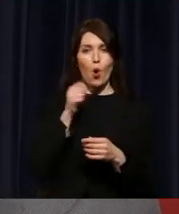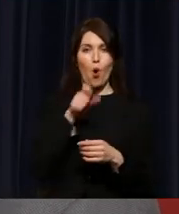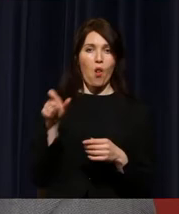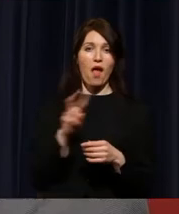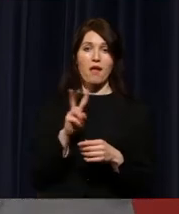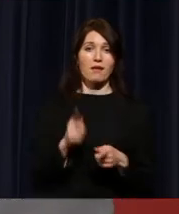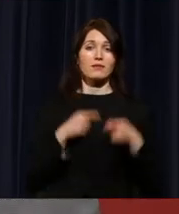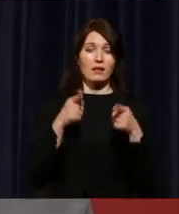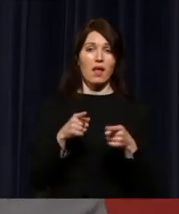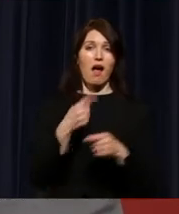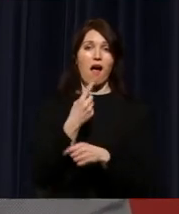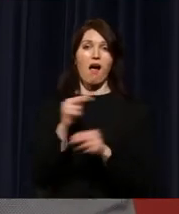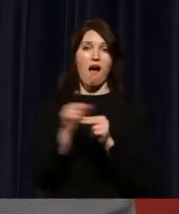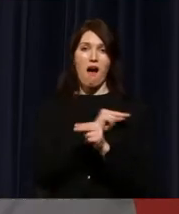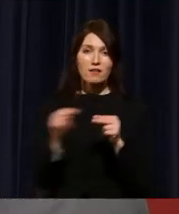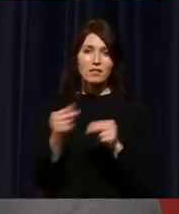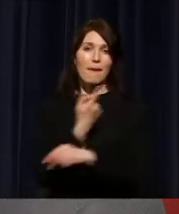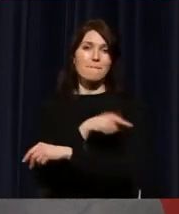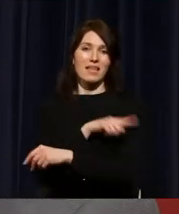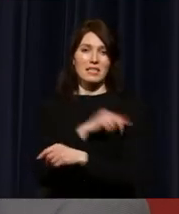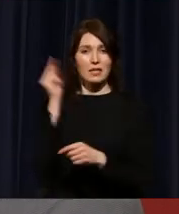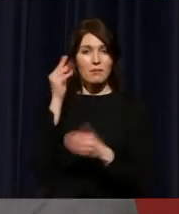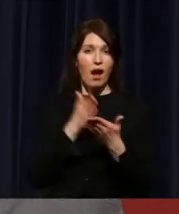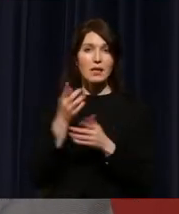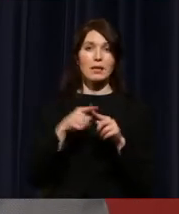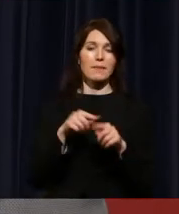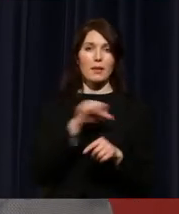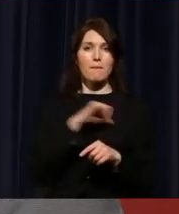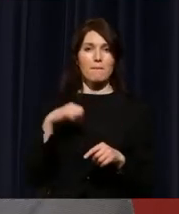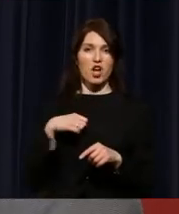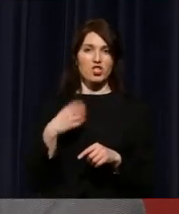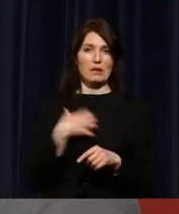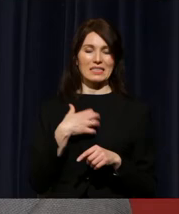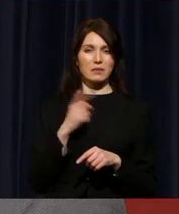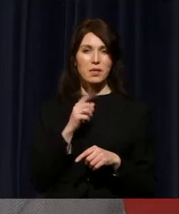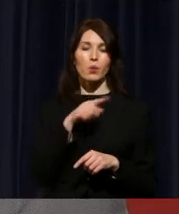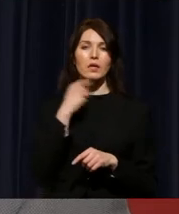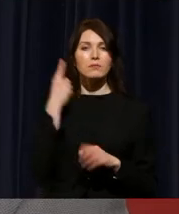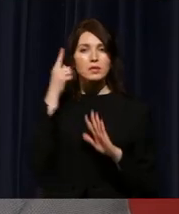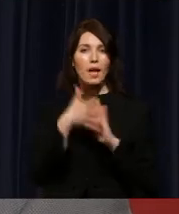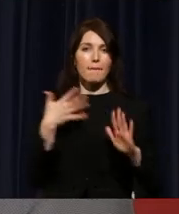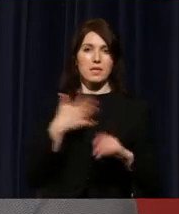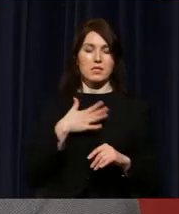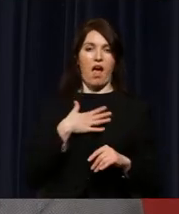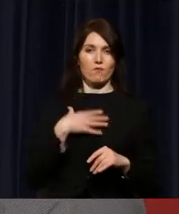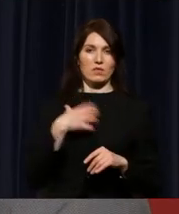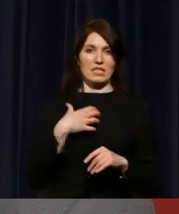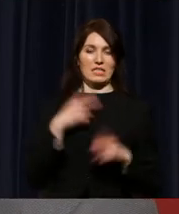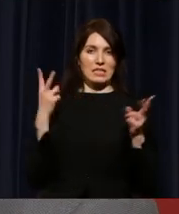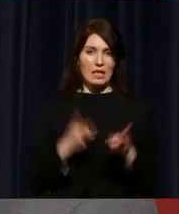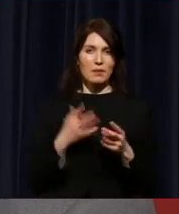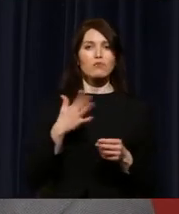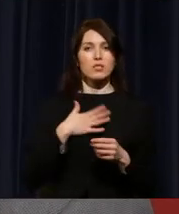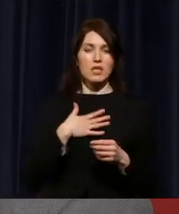iestājas ārstniecībā, medicīnā, tikai tāpēc, ka viņiem pašiem ir patoloģija, un viņi grib izprast jāso savu slimību, savu